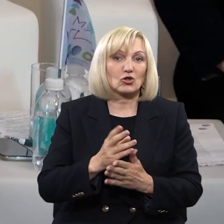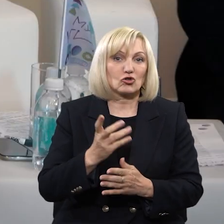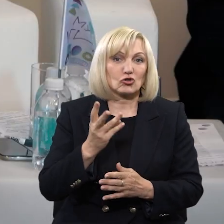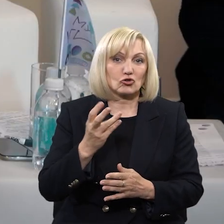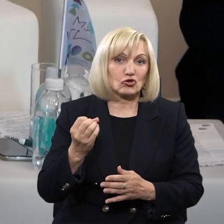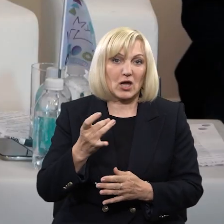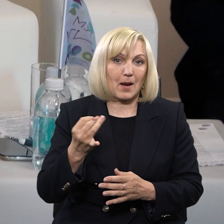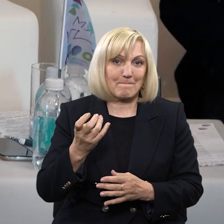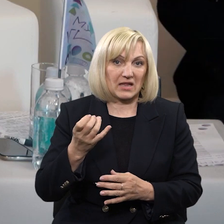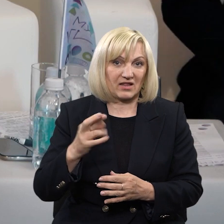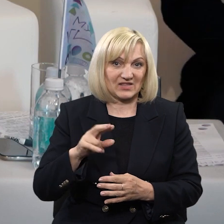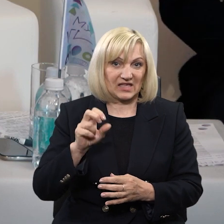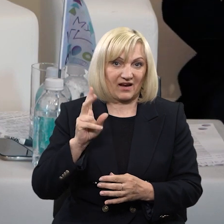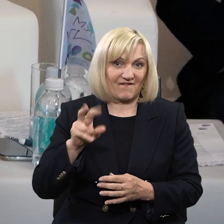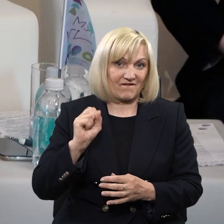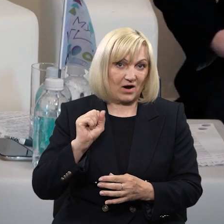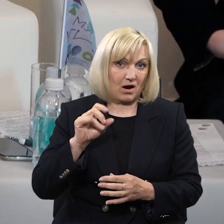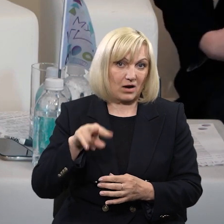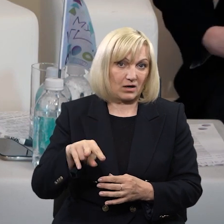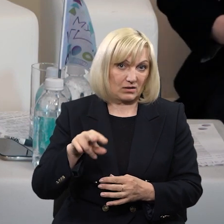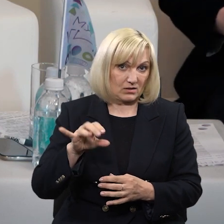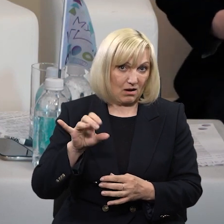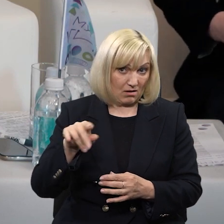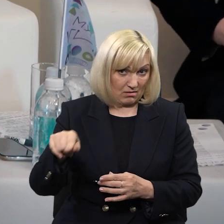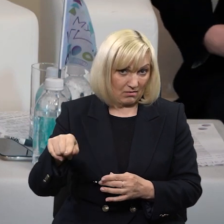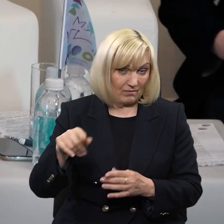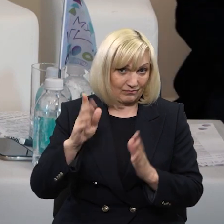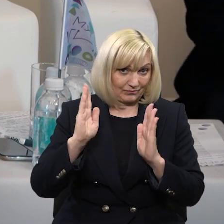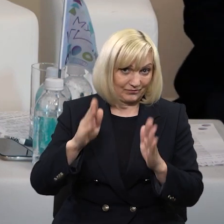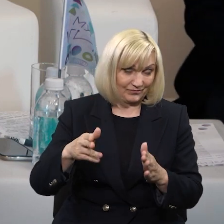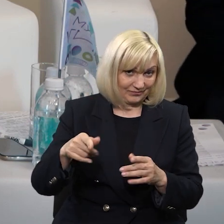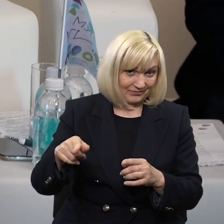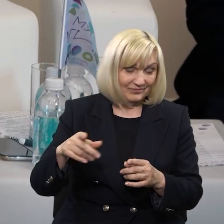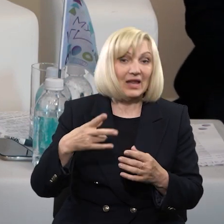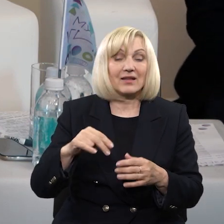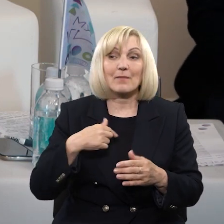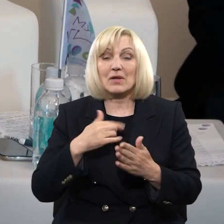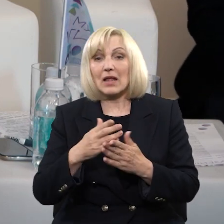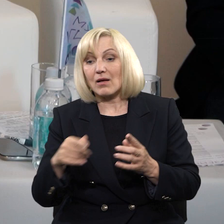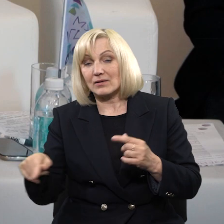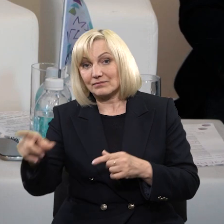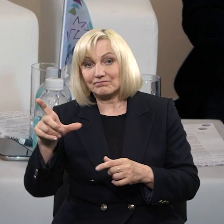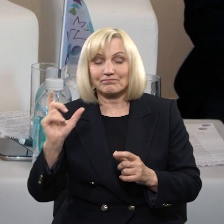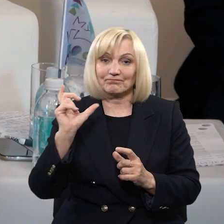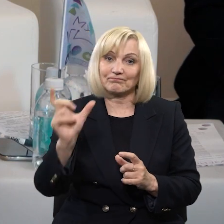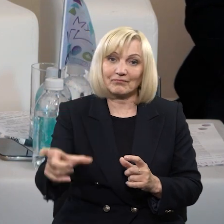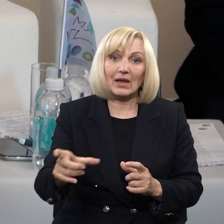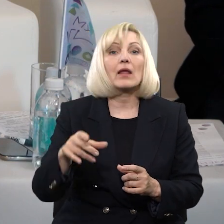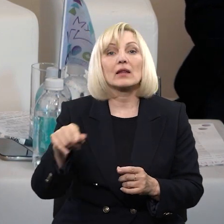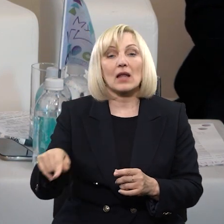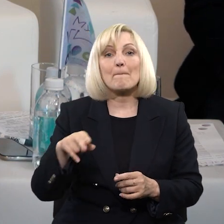границы которого совершенно недалеко от российского этнографического музея который мы находимся